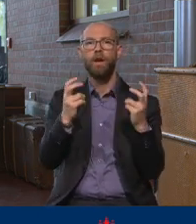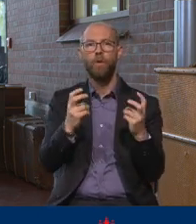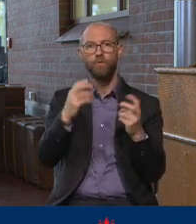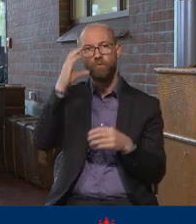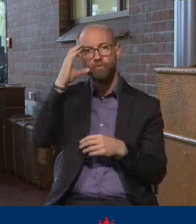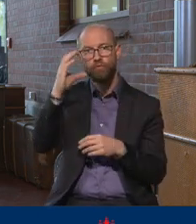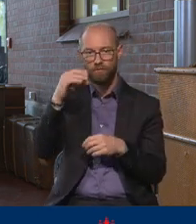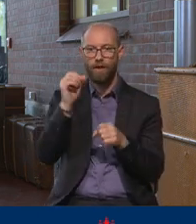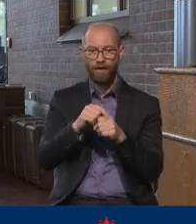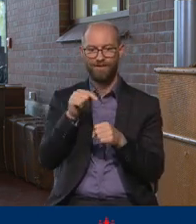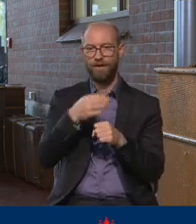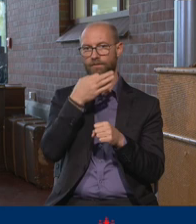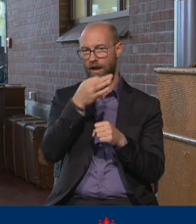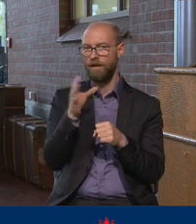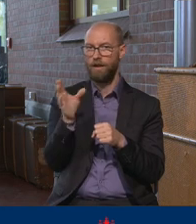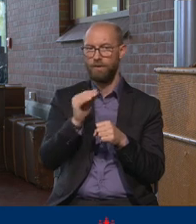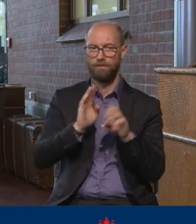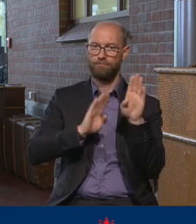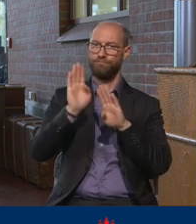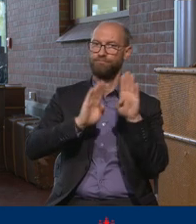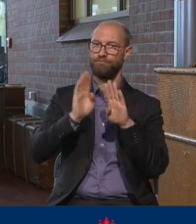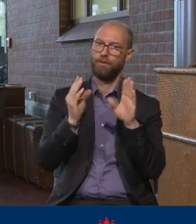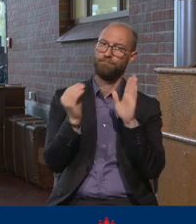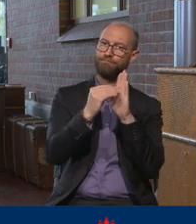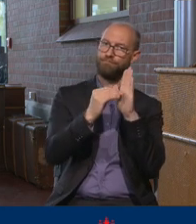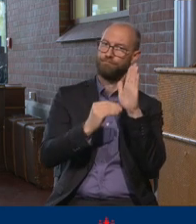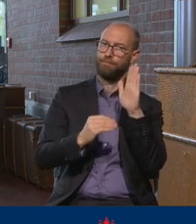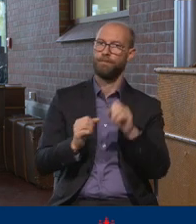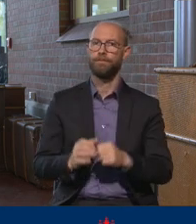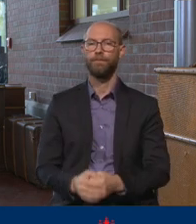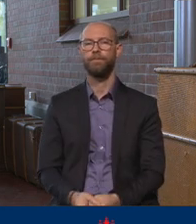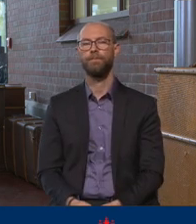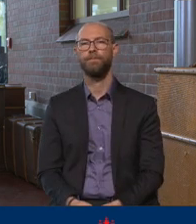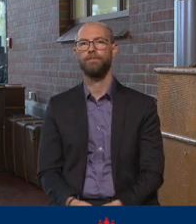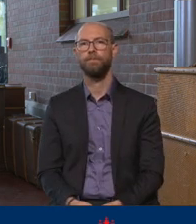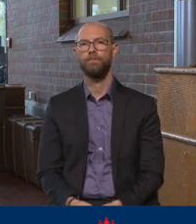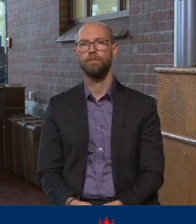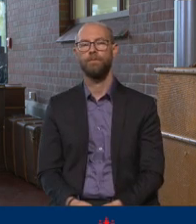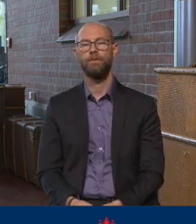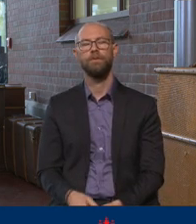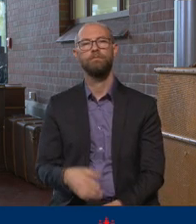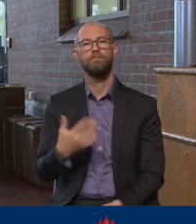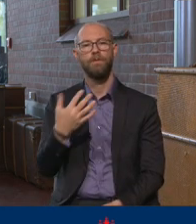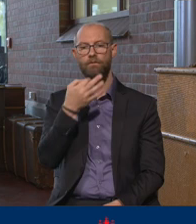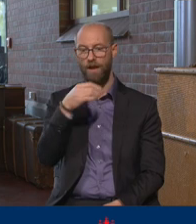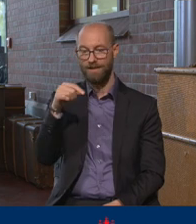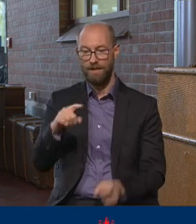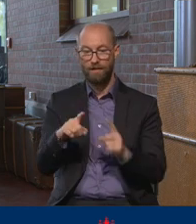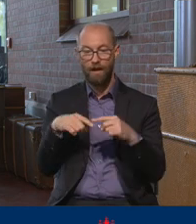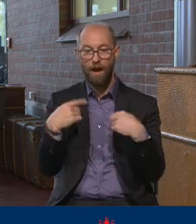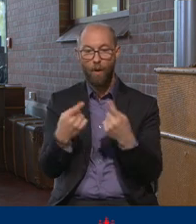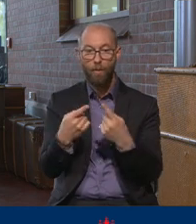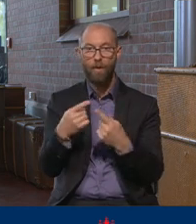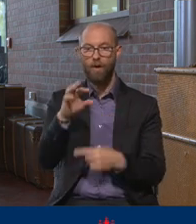können diese fragen mit stellen gibt es hier im raum jemand hier im foyer der